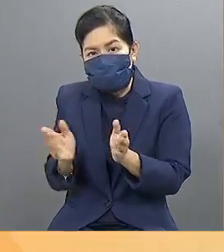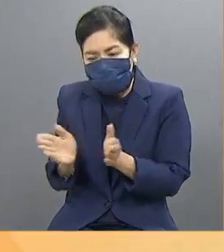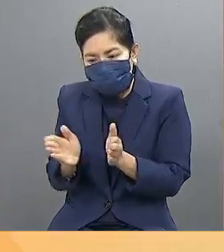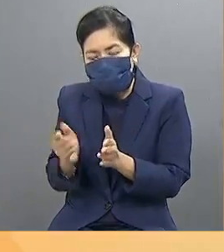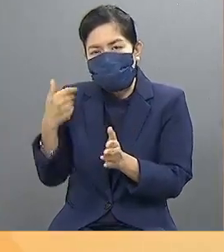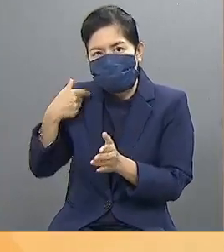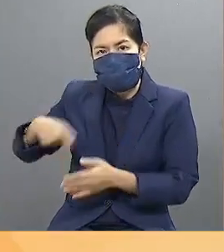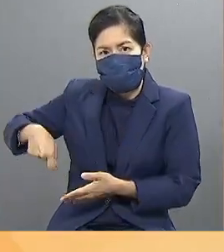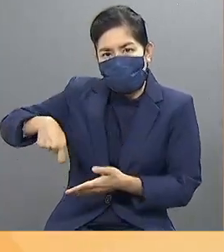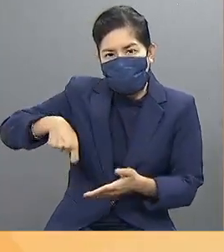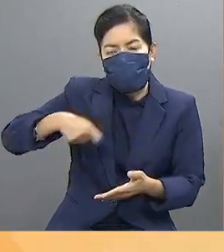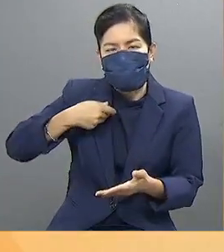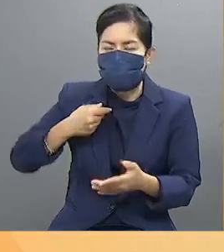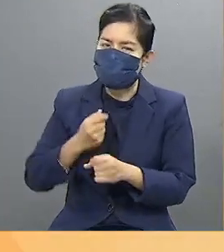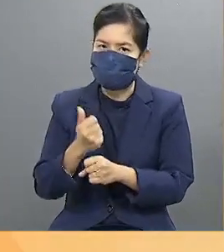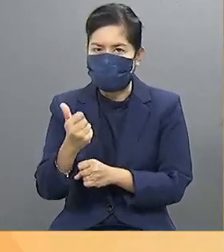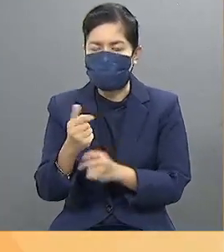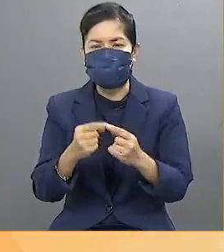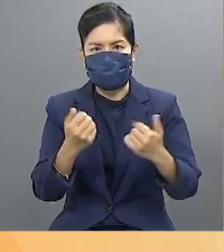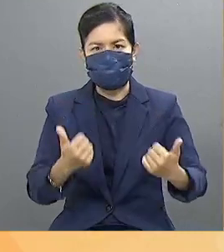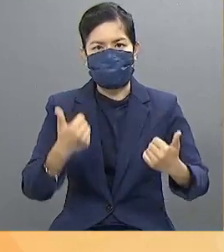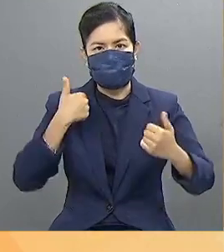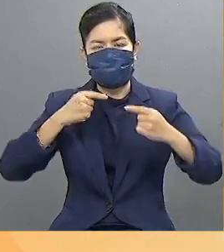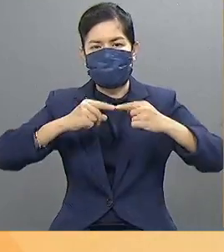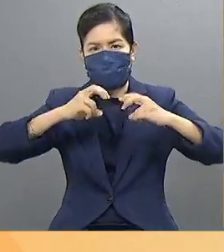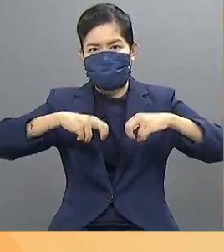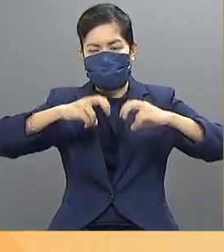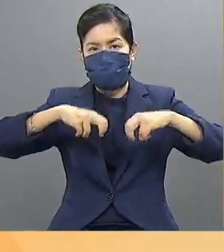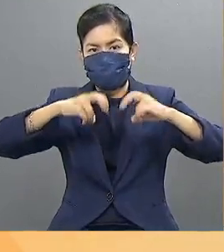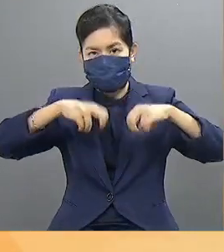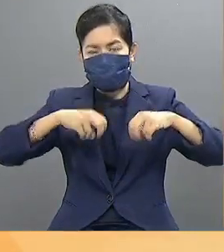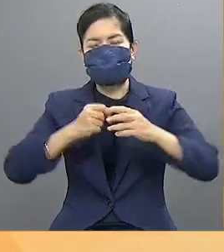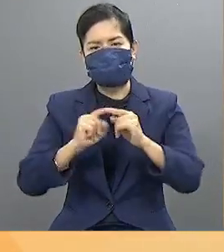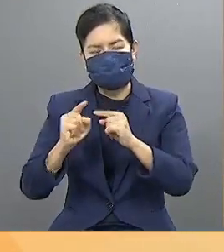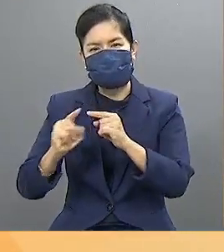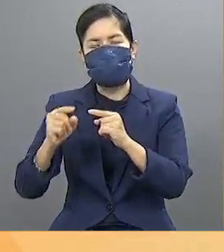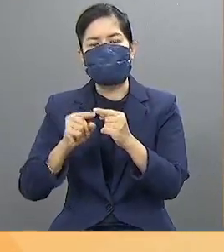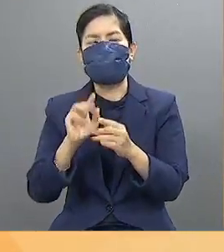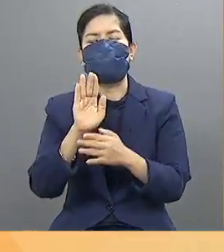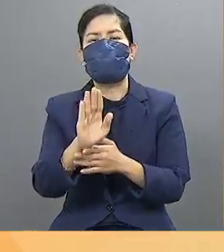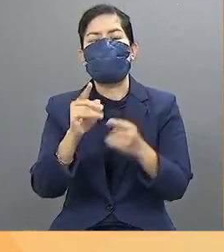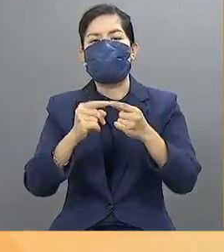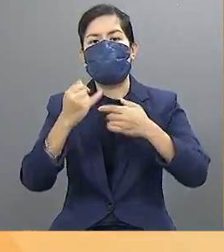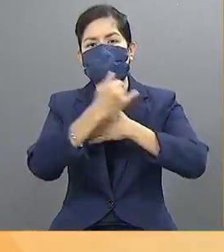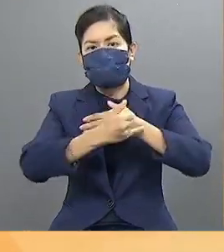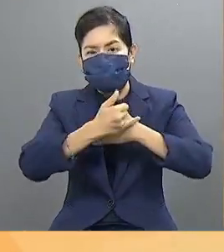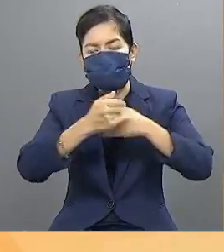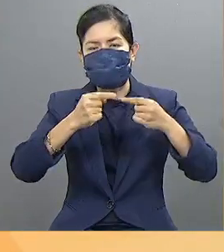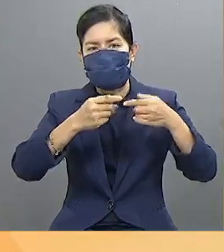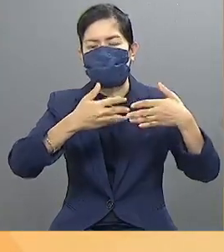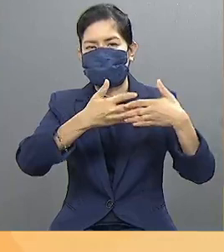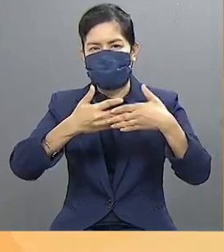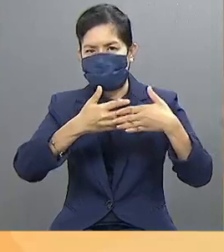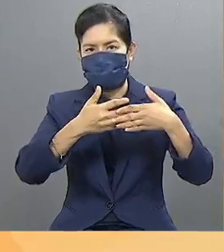ทำวิจัยนะครับศึกษาอยู่ในประเทศสหรัฐอเมริกาครับ อ๋อค่ะค่ะเห็นบอกว่าการรักษาโรคไตเรื้อรัง